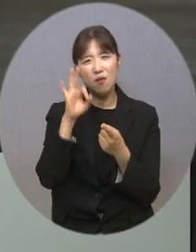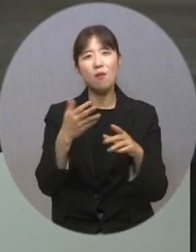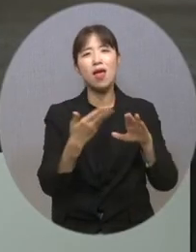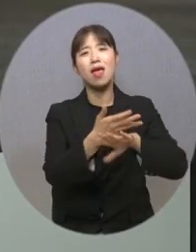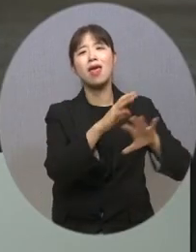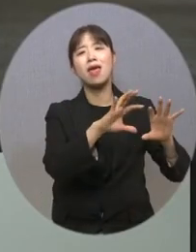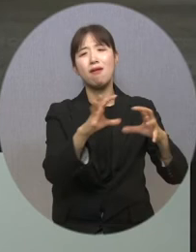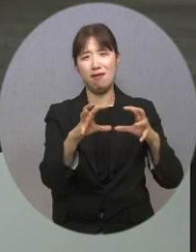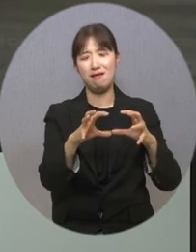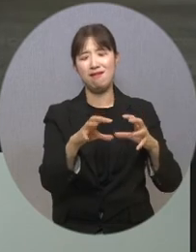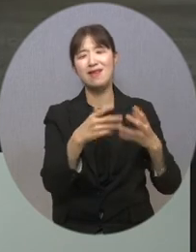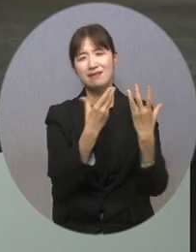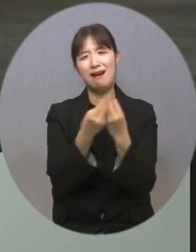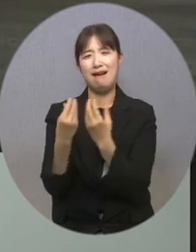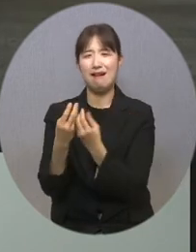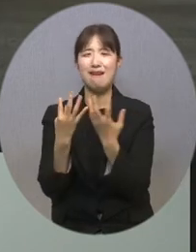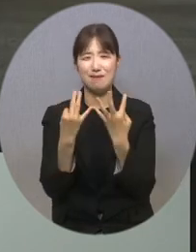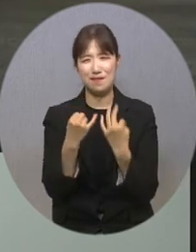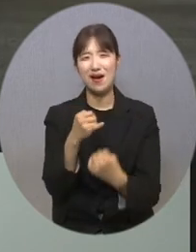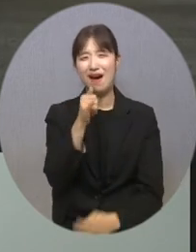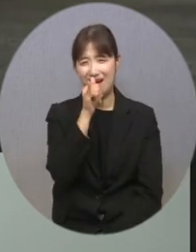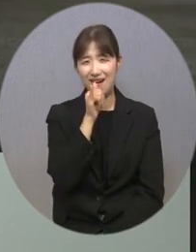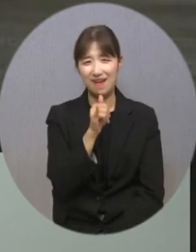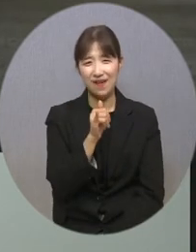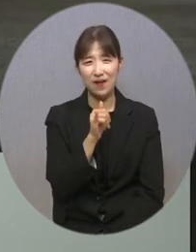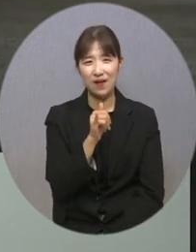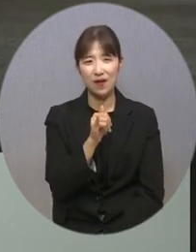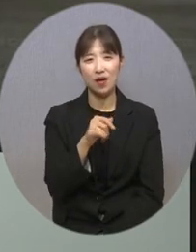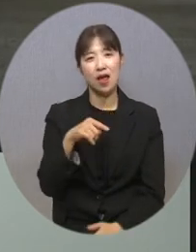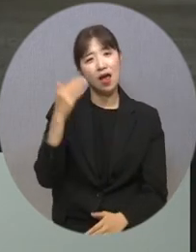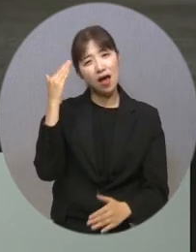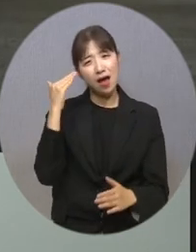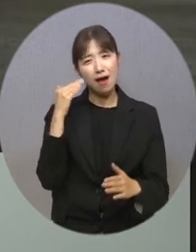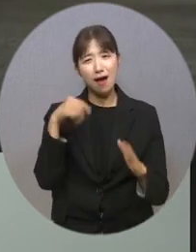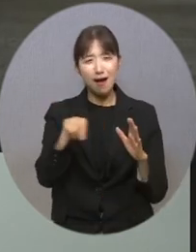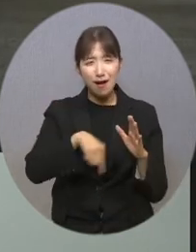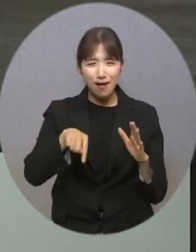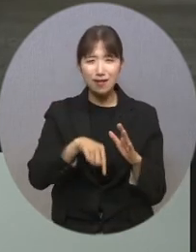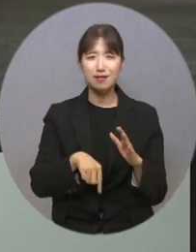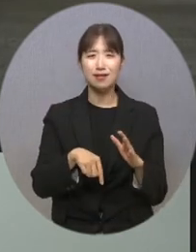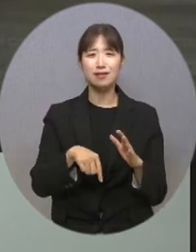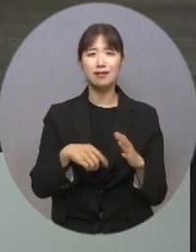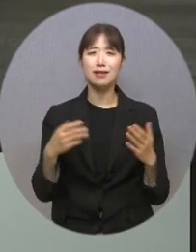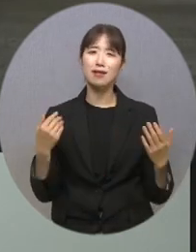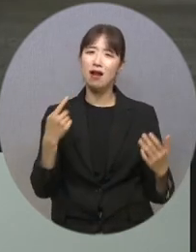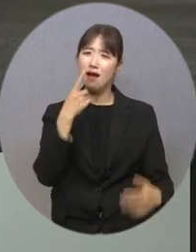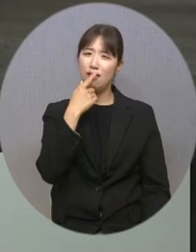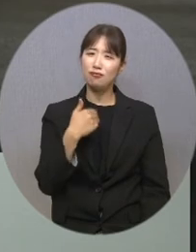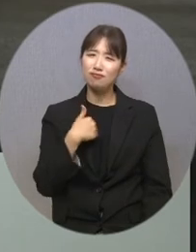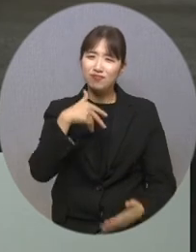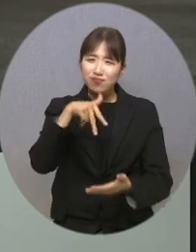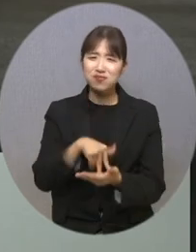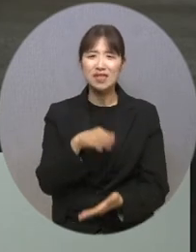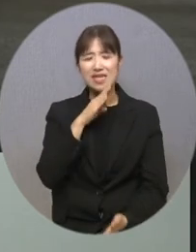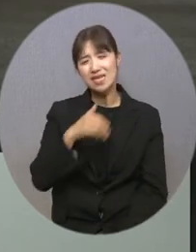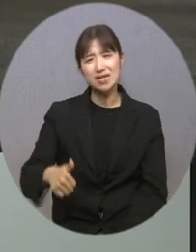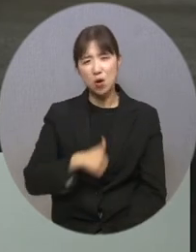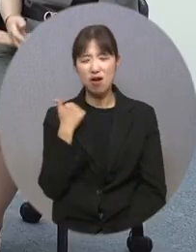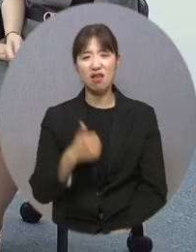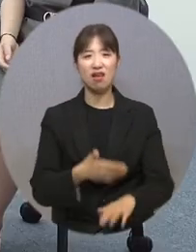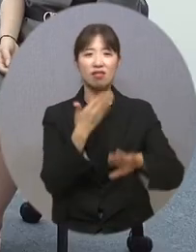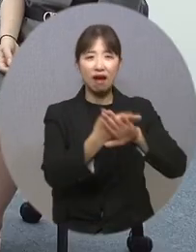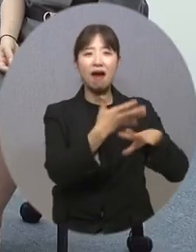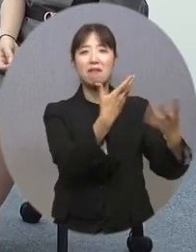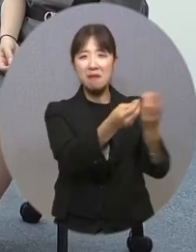사례 해외 사례 하거든요 국내 인인 저희들은 화나는 일이 잖아요 모음 안하면 회사를